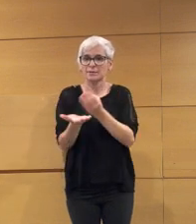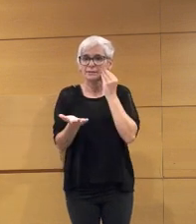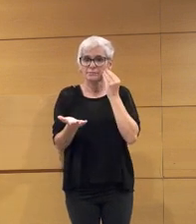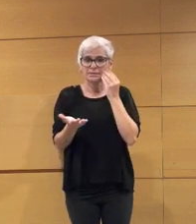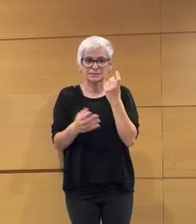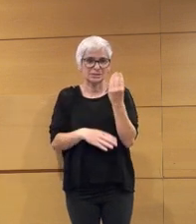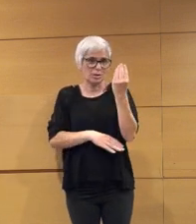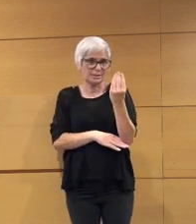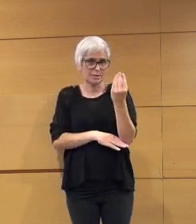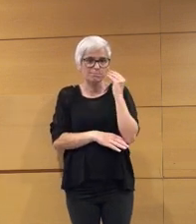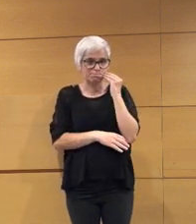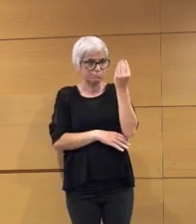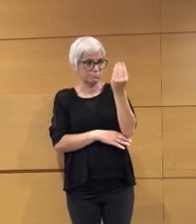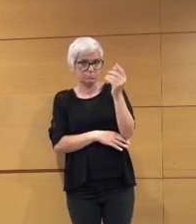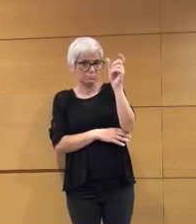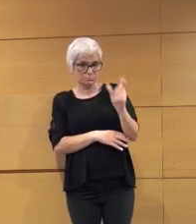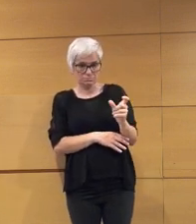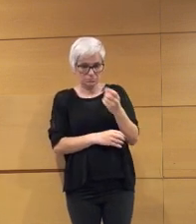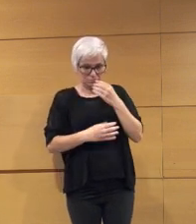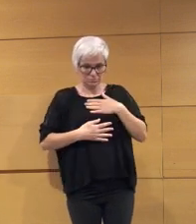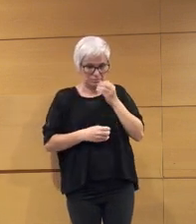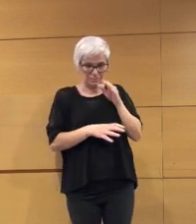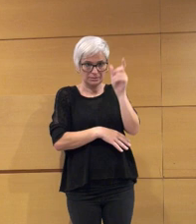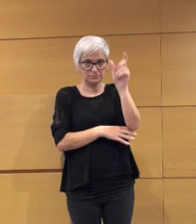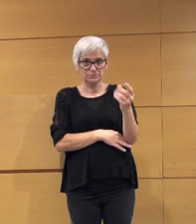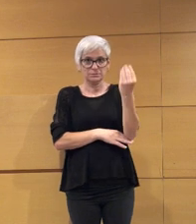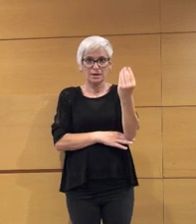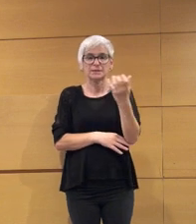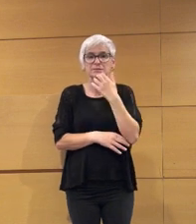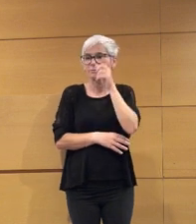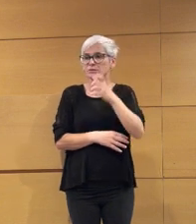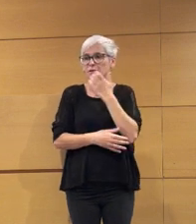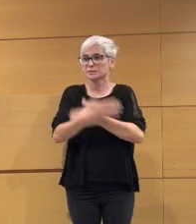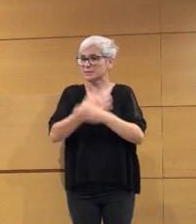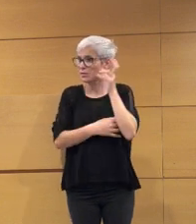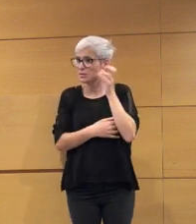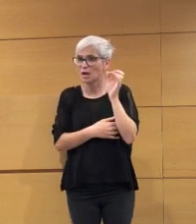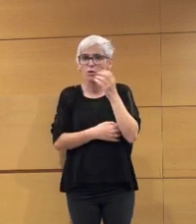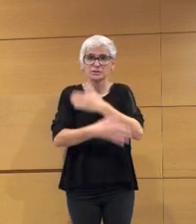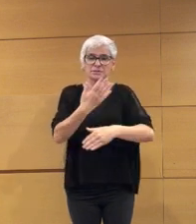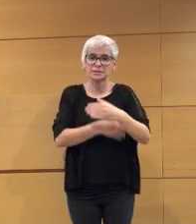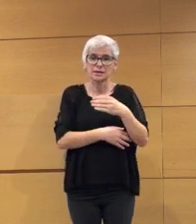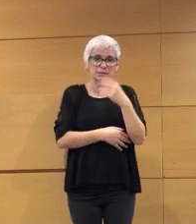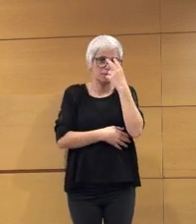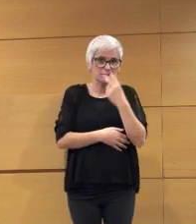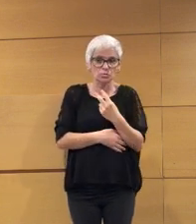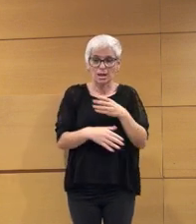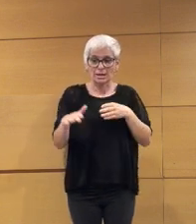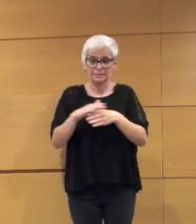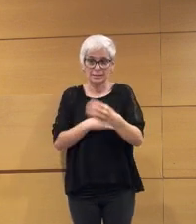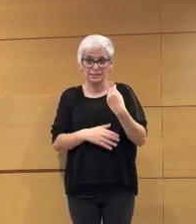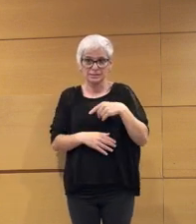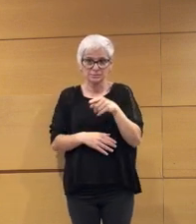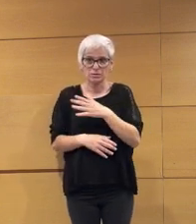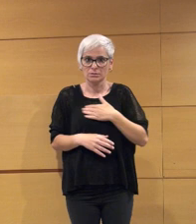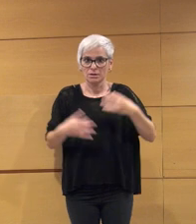avatar, no? Necessites poder-hi accedir. Si ets una persona amb discapacitat auditiva o discapacitat visual que vol accedir al metavers, has